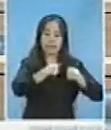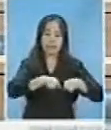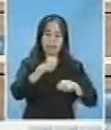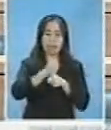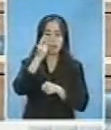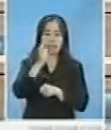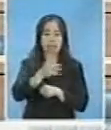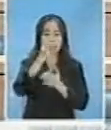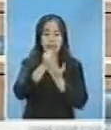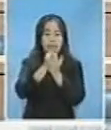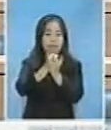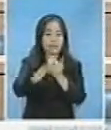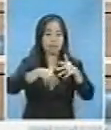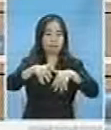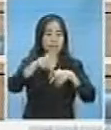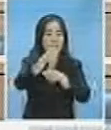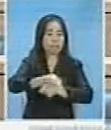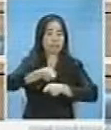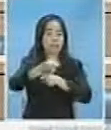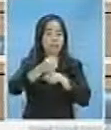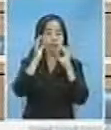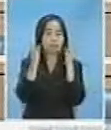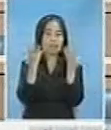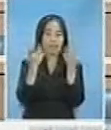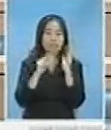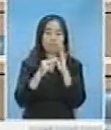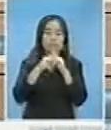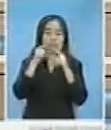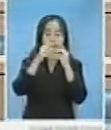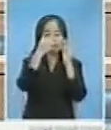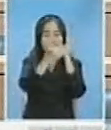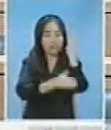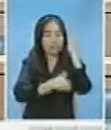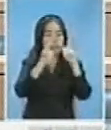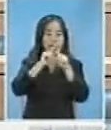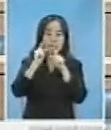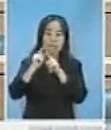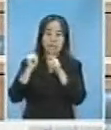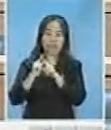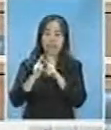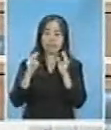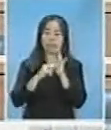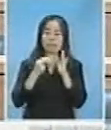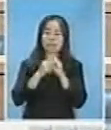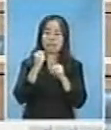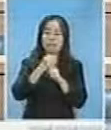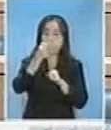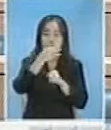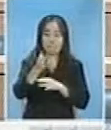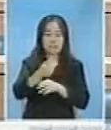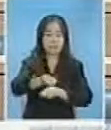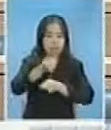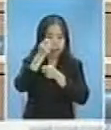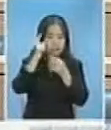เข้าไปช่วยเหลือพี่น้องเกษตรกรโดยเฉพาะทุกภาคส่วนไม่ว่าจะเป็นในเรื่องของอาชีพประมงนะ